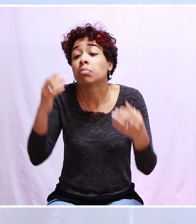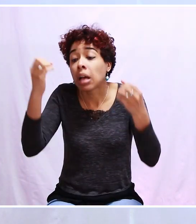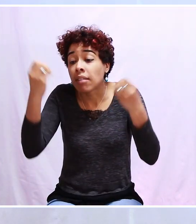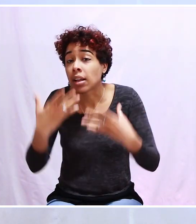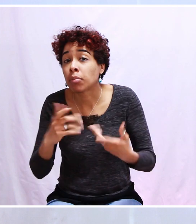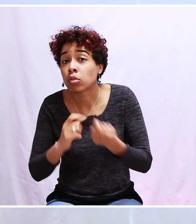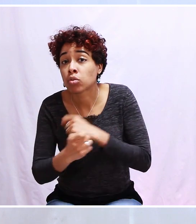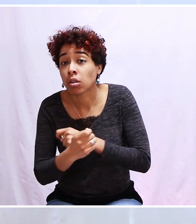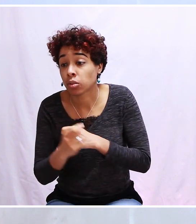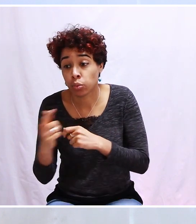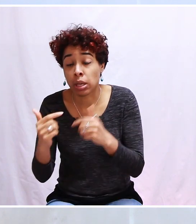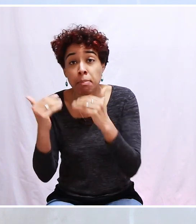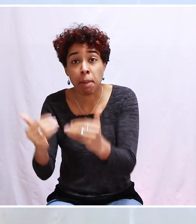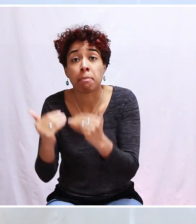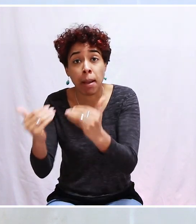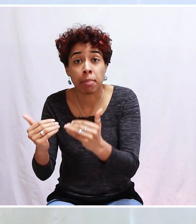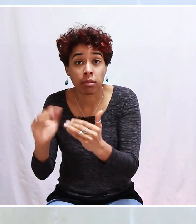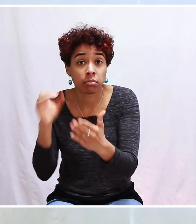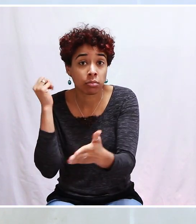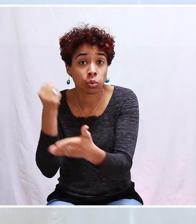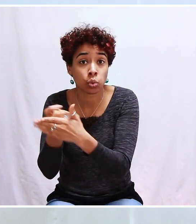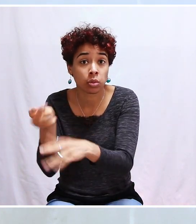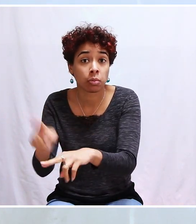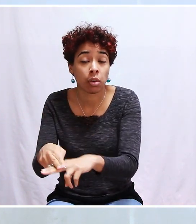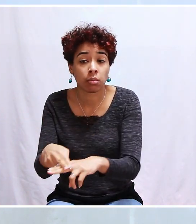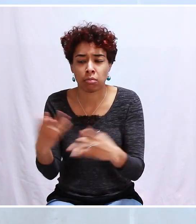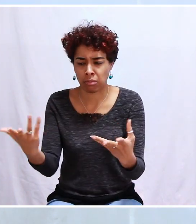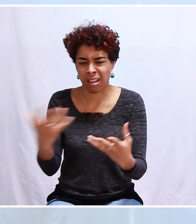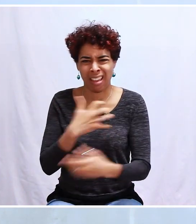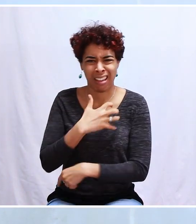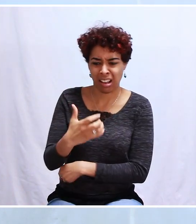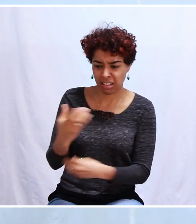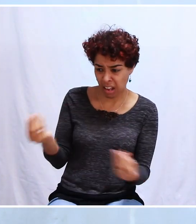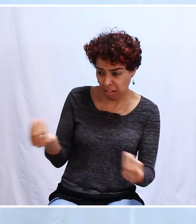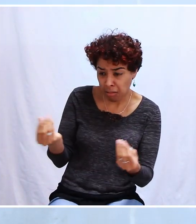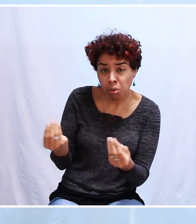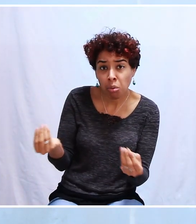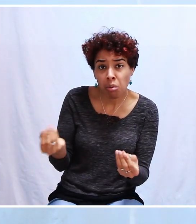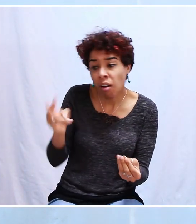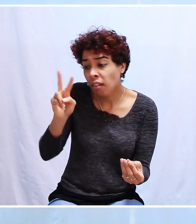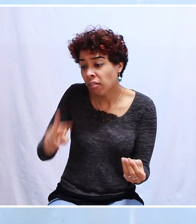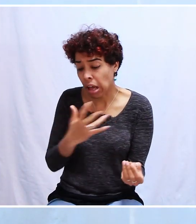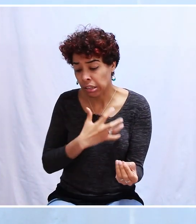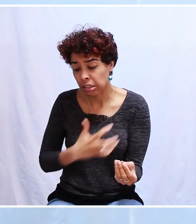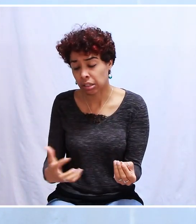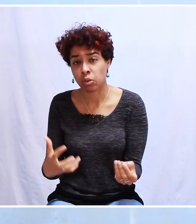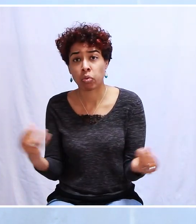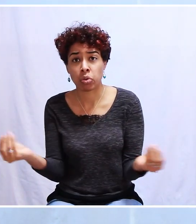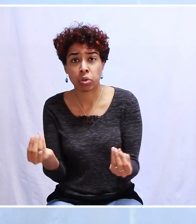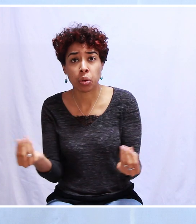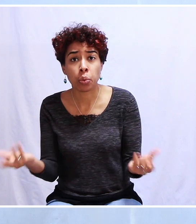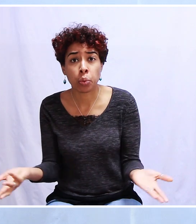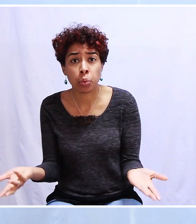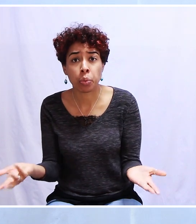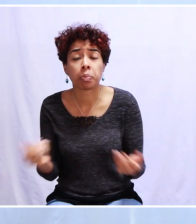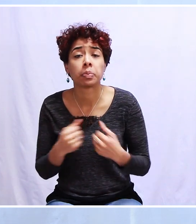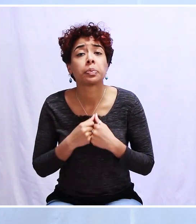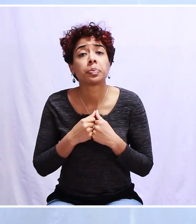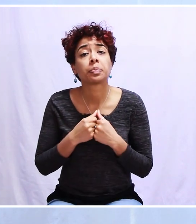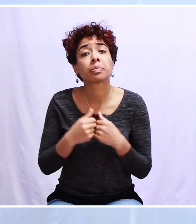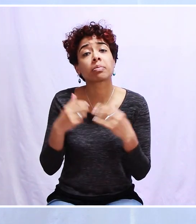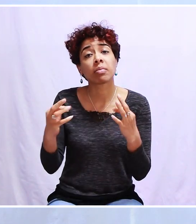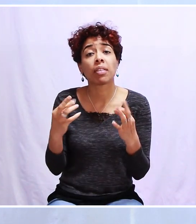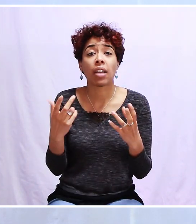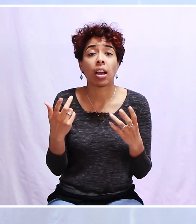mort. En quoi il y a la prospérité là? Où est la vraie prospérité? La prospérité, elle est pas dans